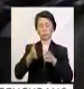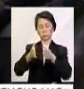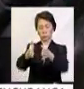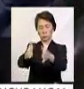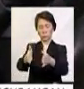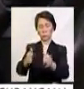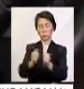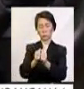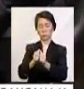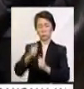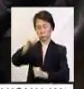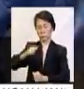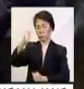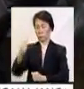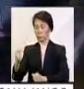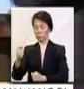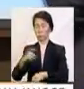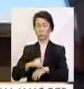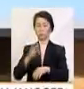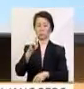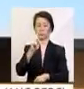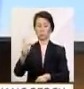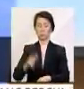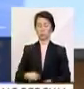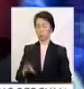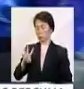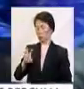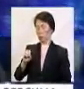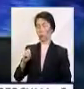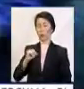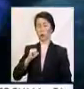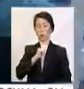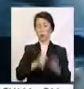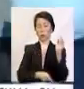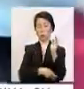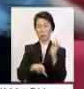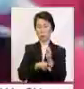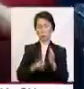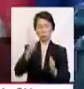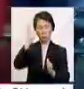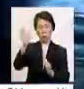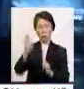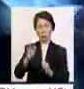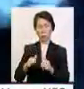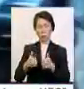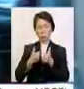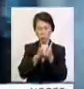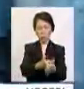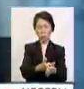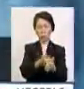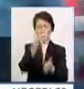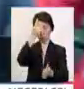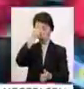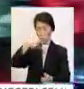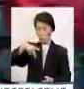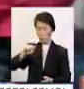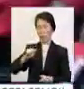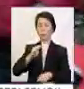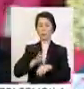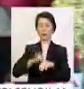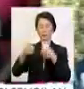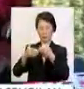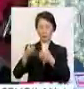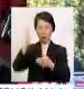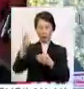dengan Asia Tenggara di Ibu Negara. 40 ahli parlimen UMNO lagi dikatakan akan menyusul langkah Datuk Sri Mustafa dalam masa